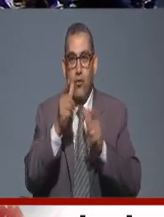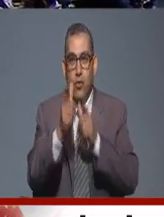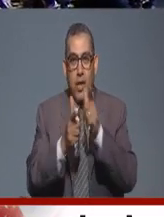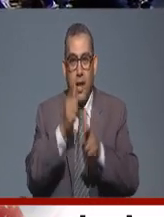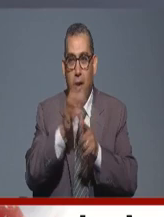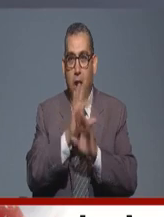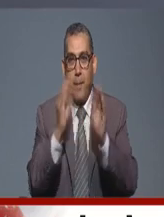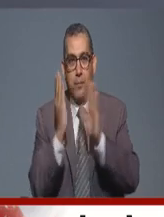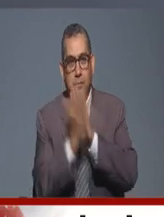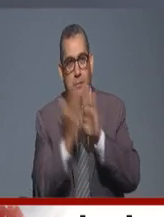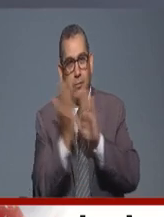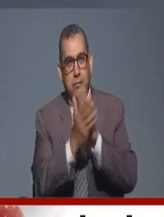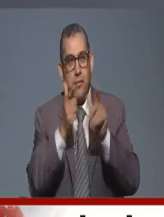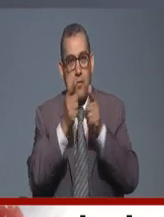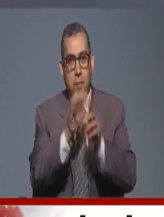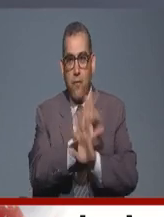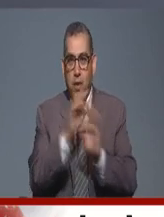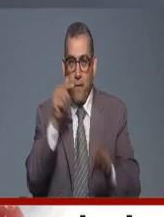بتقدم